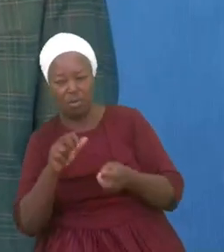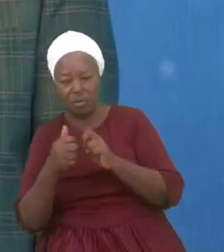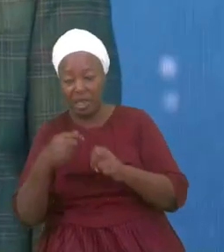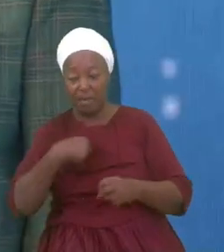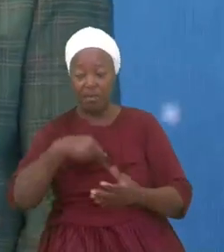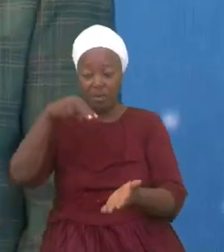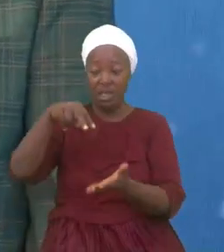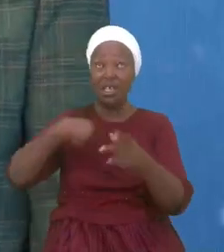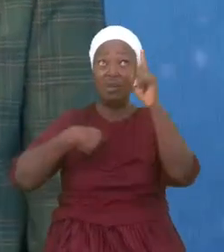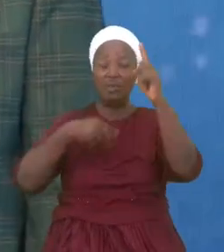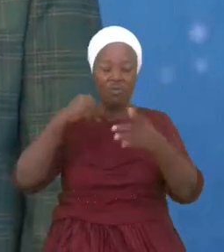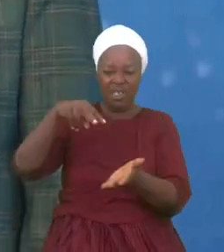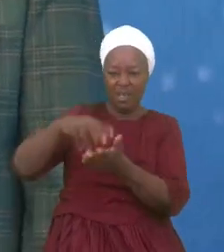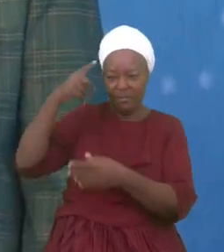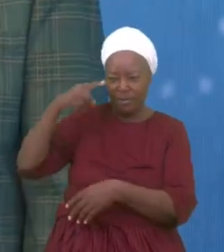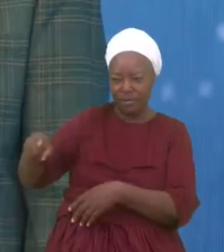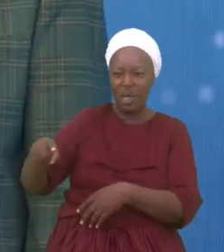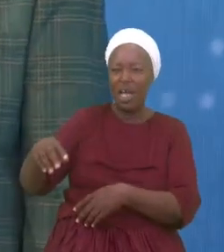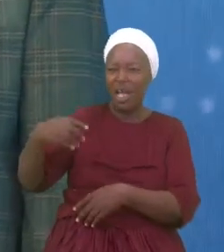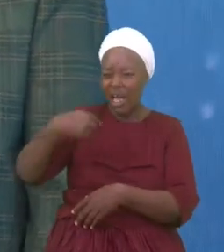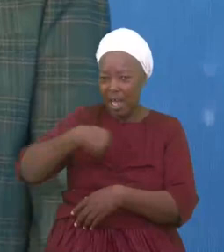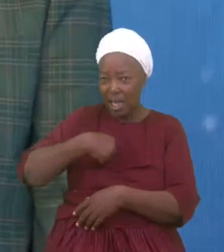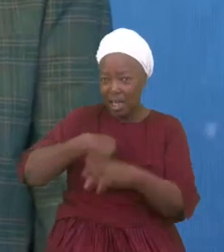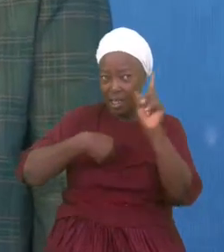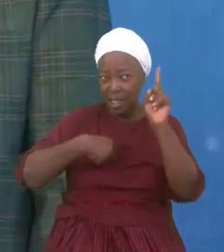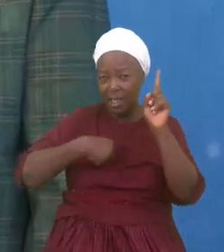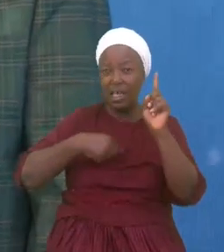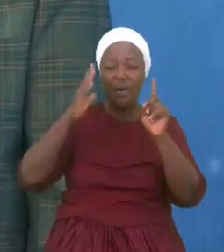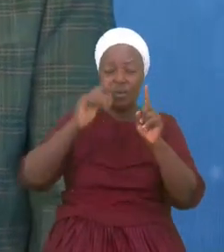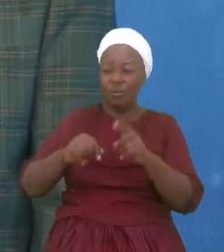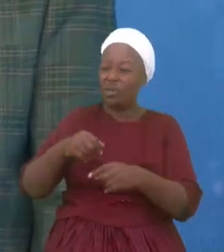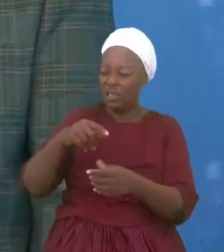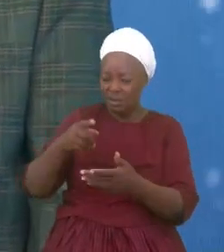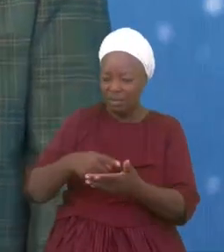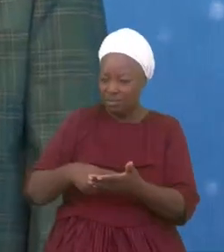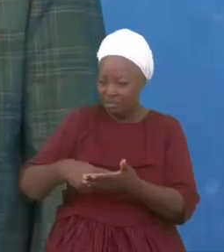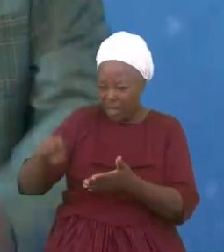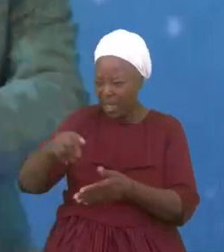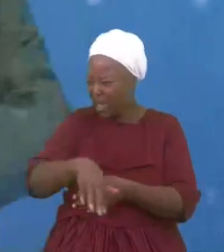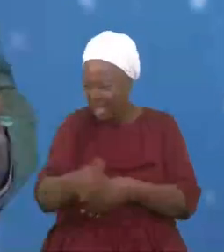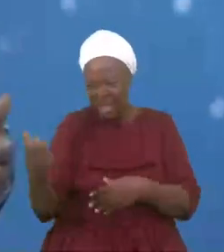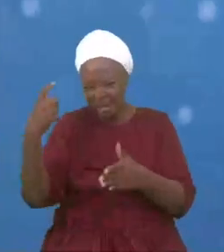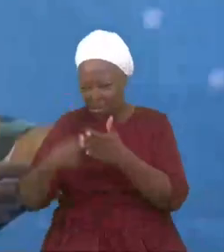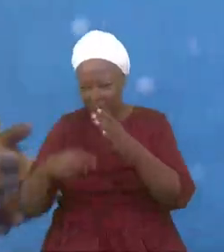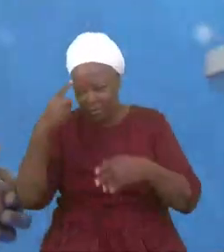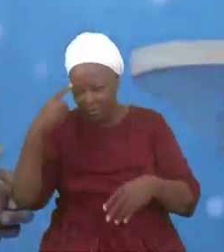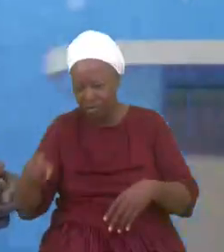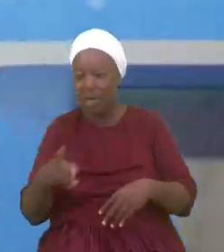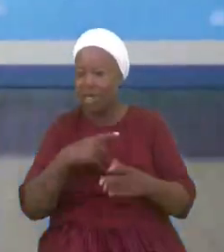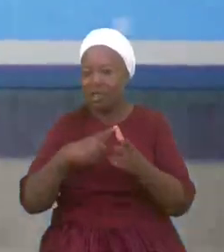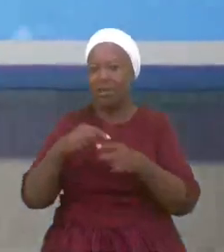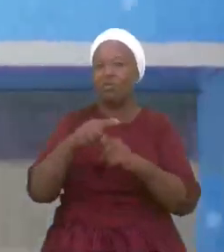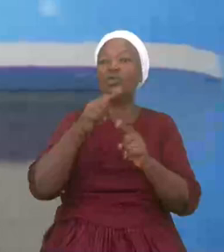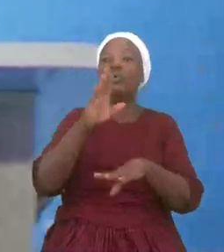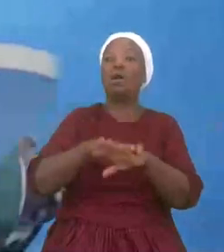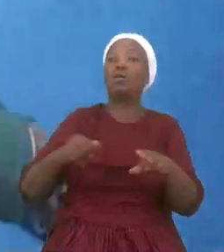Jésus vient te numérer te dire que je vais me tenir pour toi je vais porter quelque